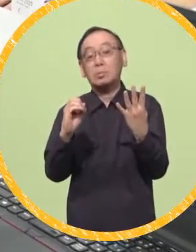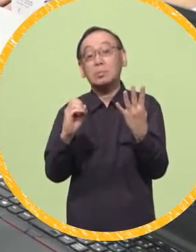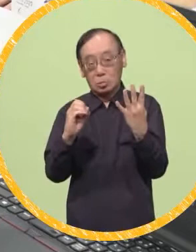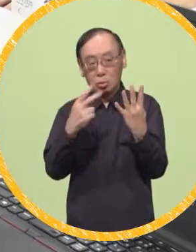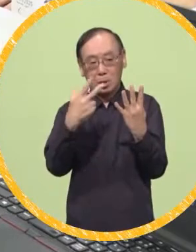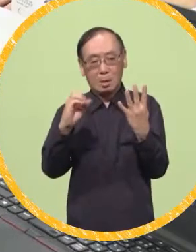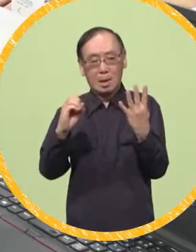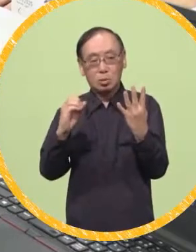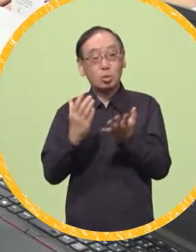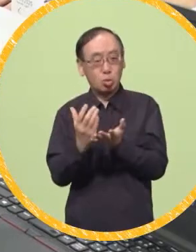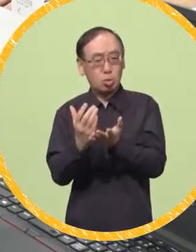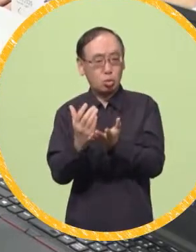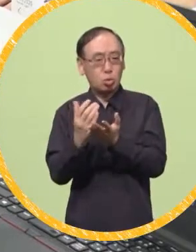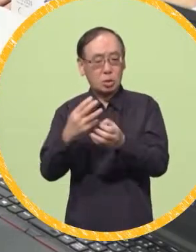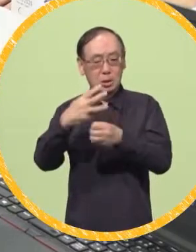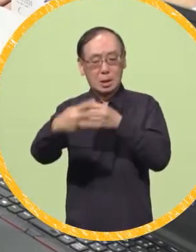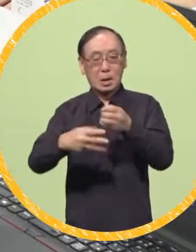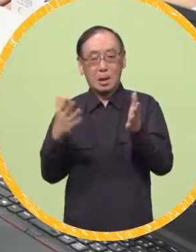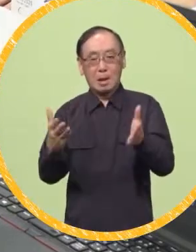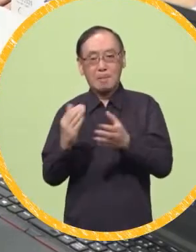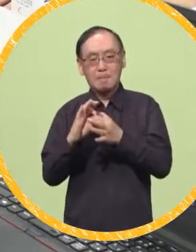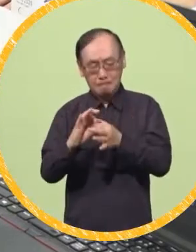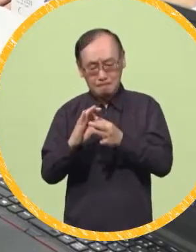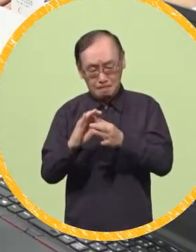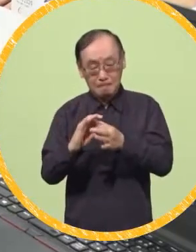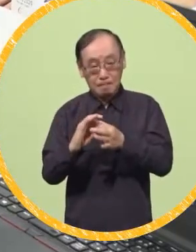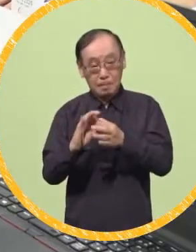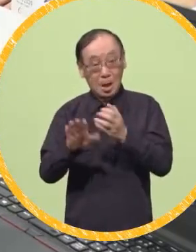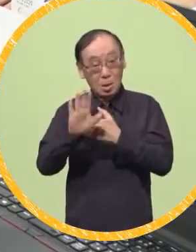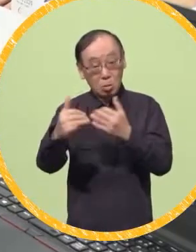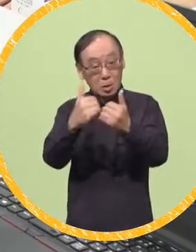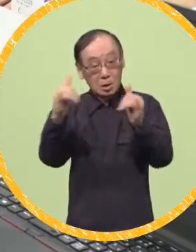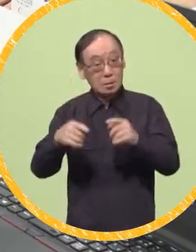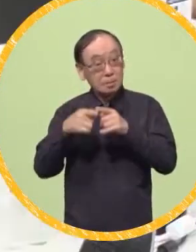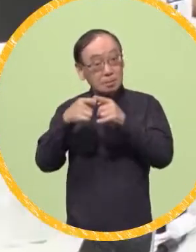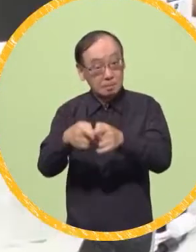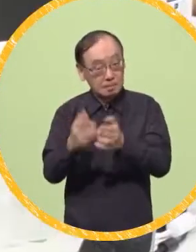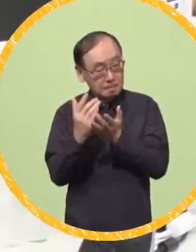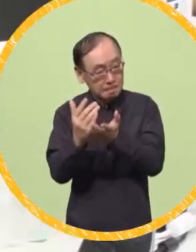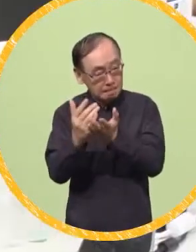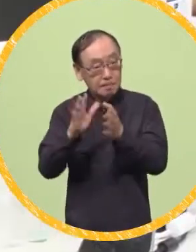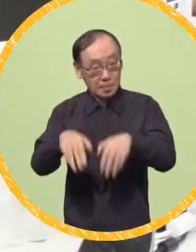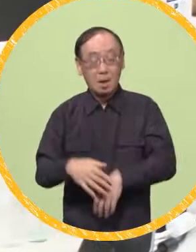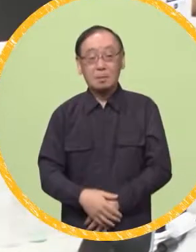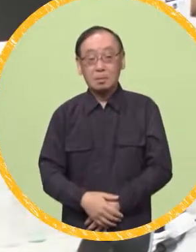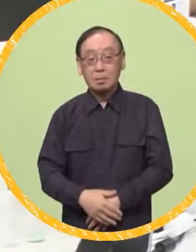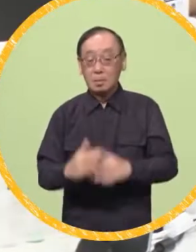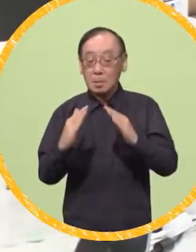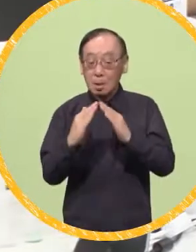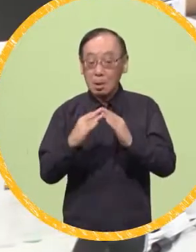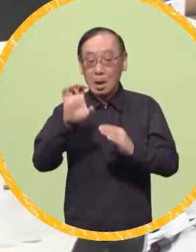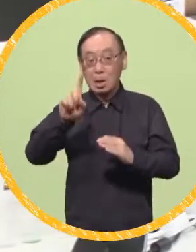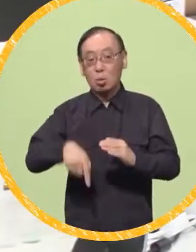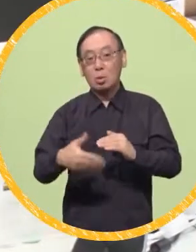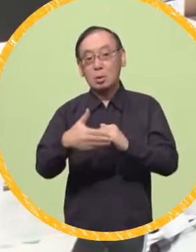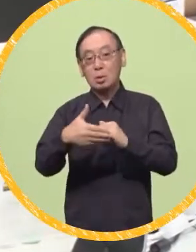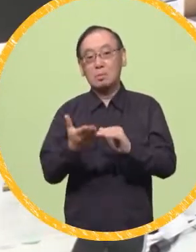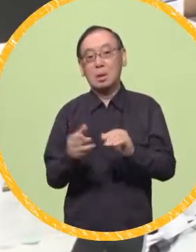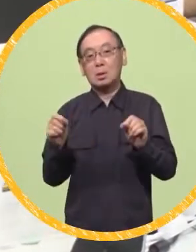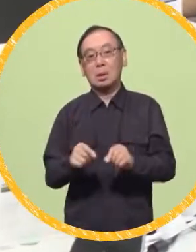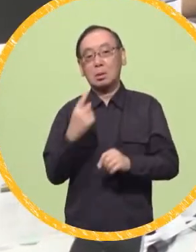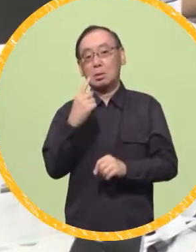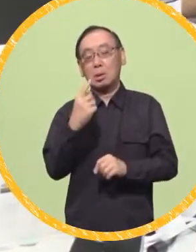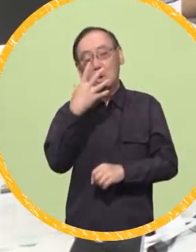3年間大学ナイターやりましてその後もロシアの社会ちゃって乗ったりもしてましたもともといいが江の島の近くだったので興味があったんですけど